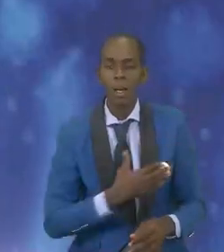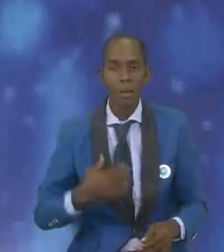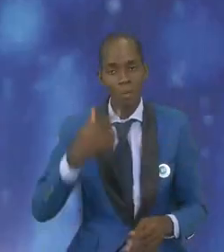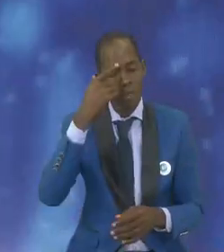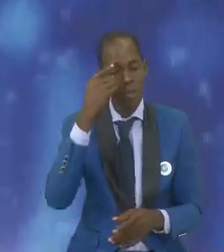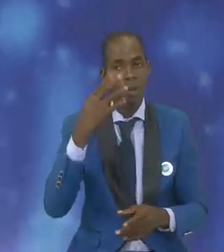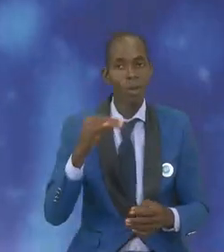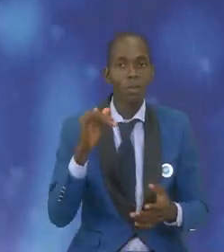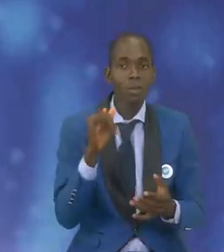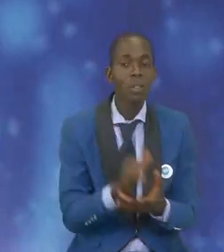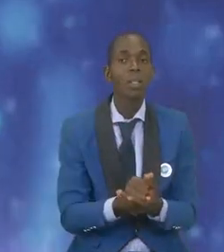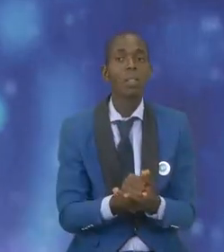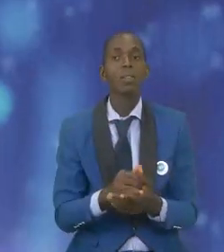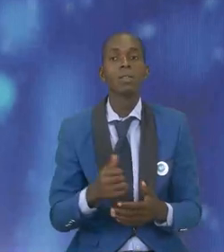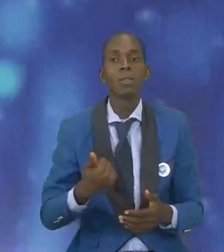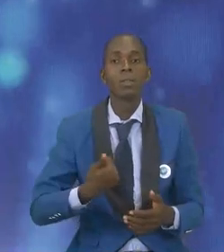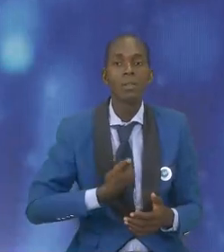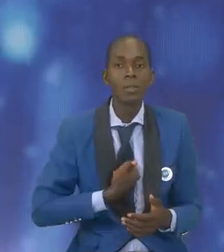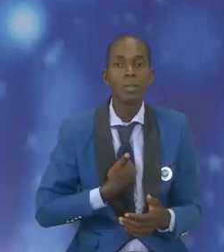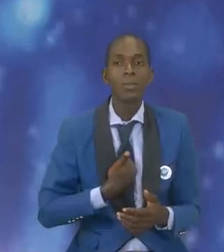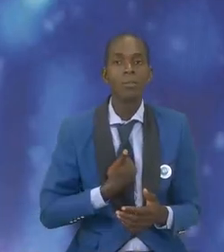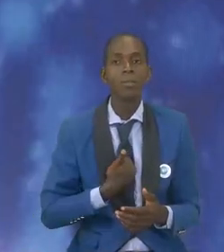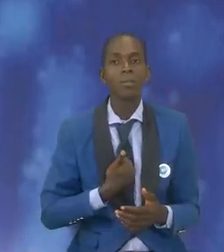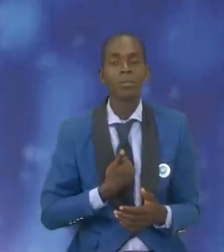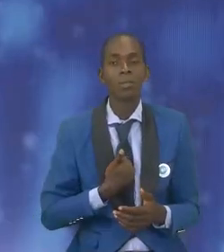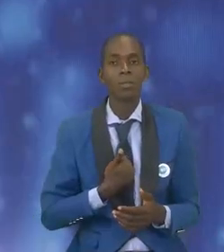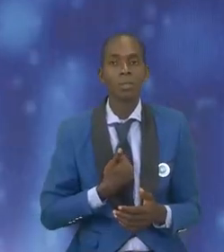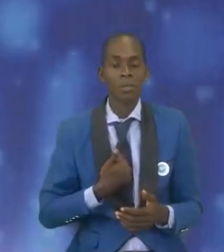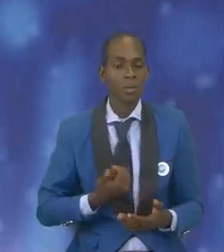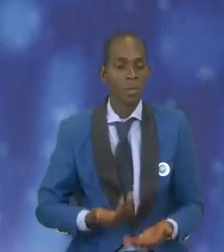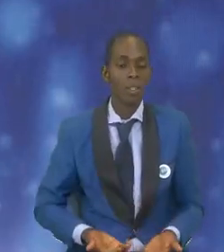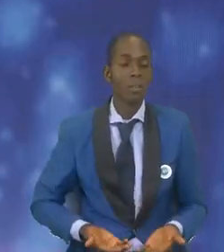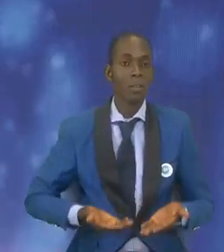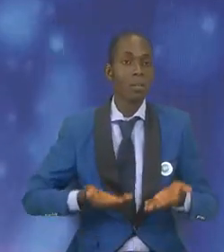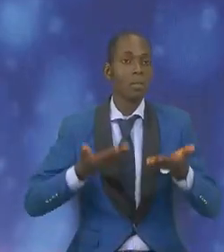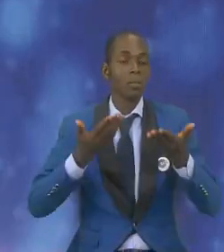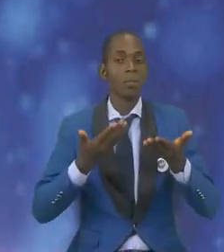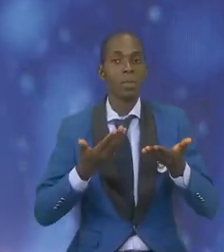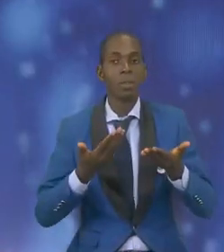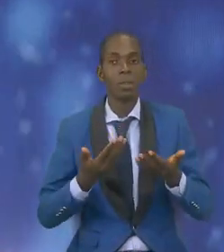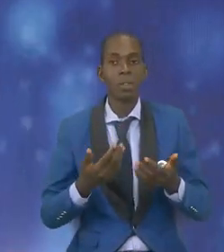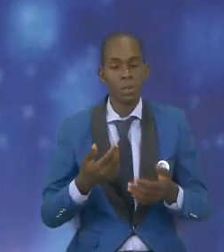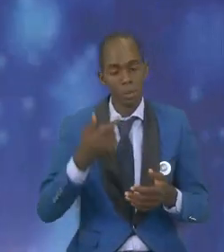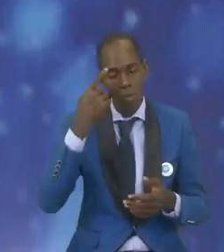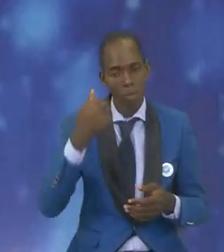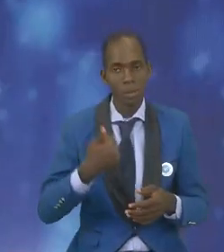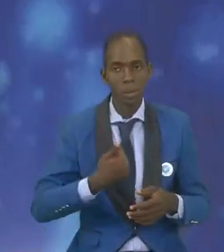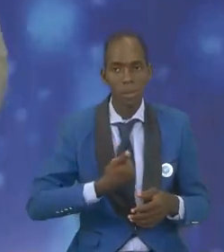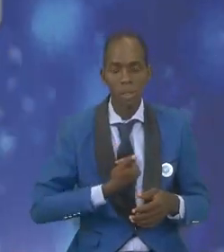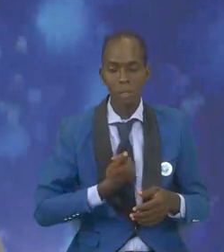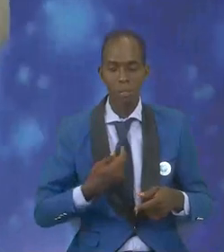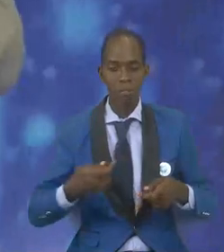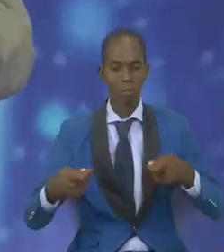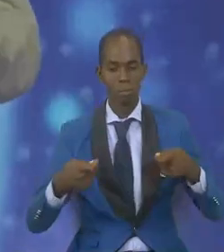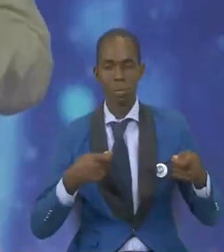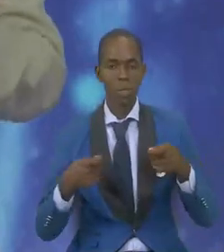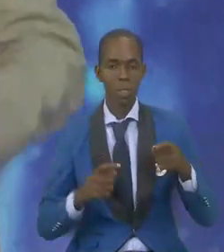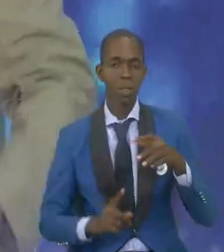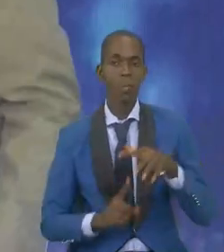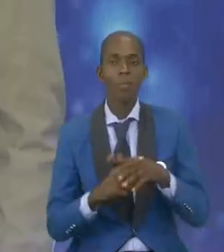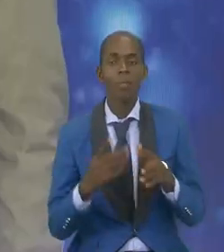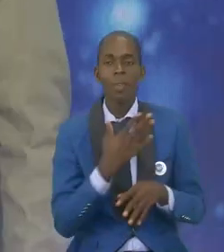pouce et il l'élève et pour cela à cause de cette exhortation de